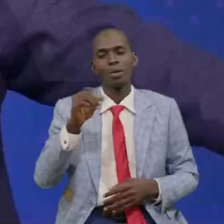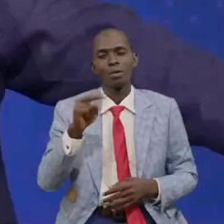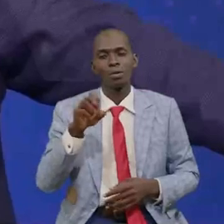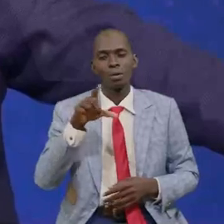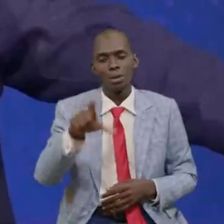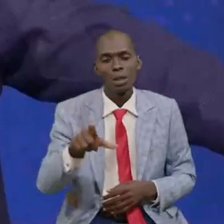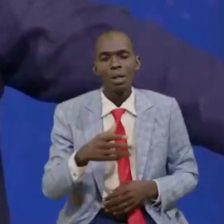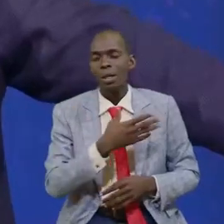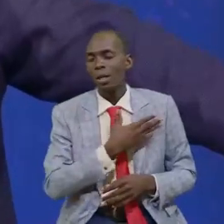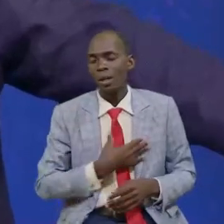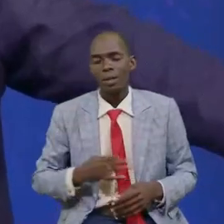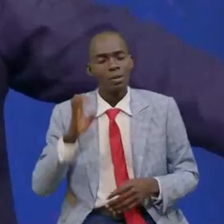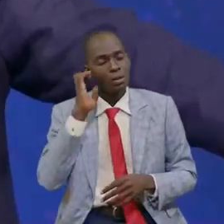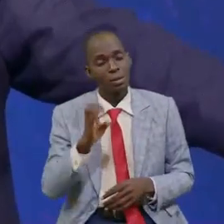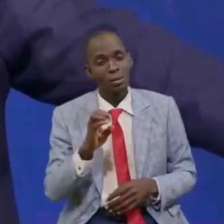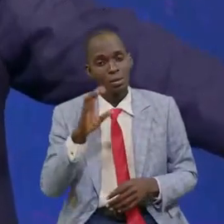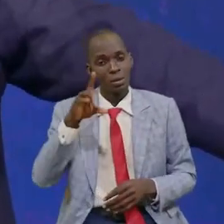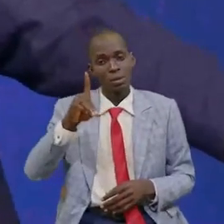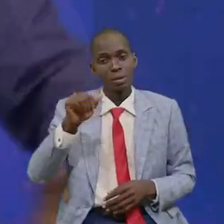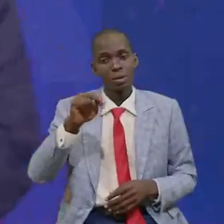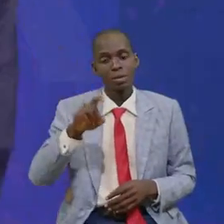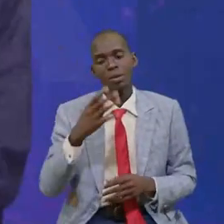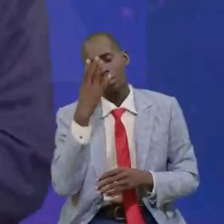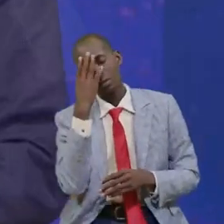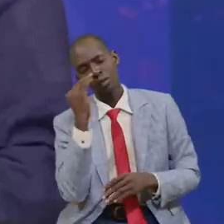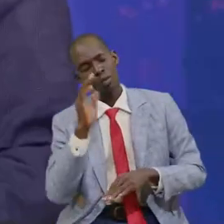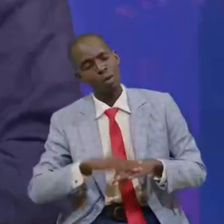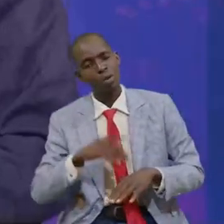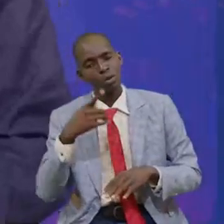de matelas sur lesquels dormit de toute sa vie.